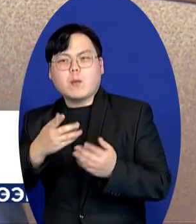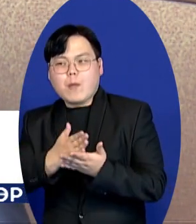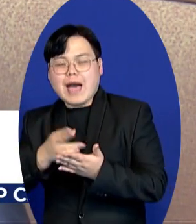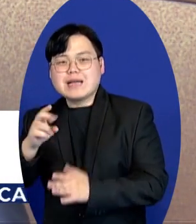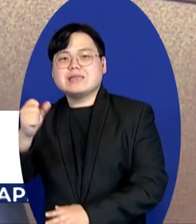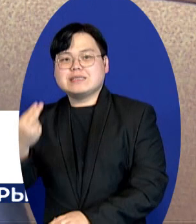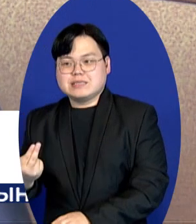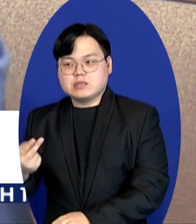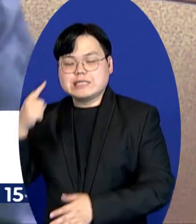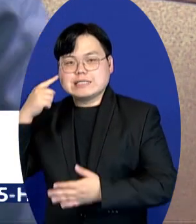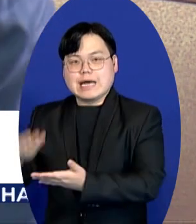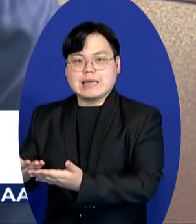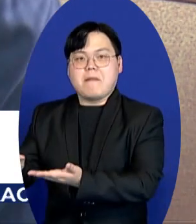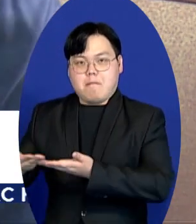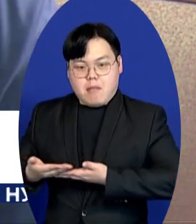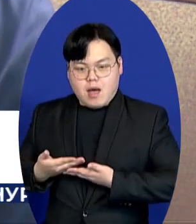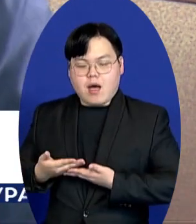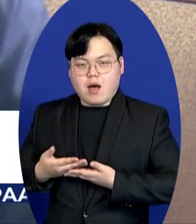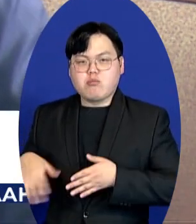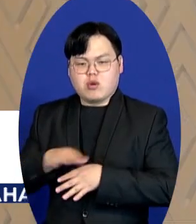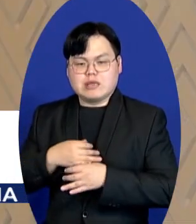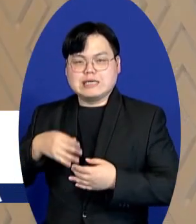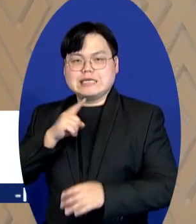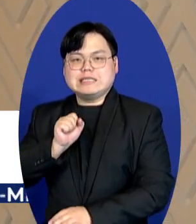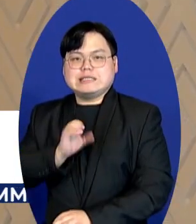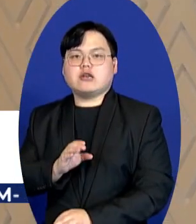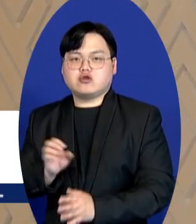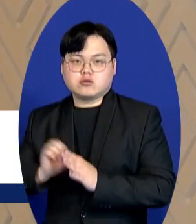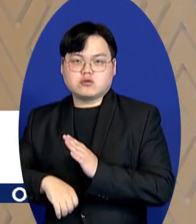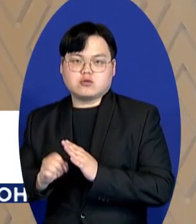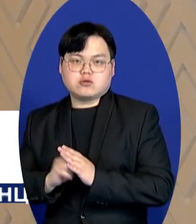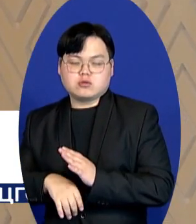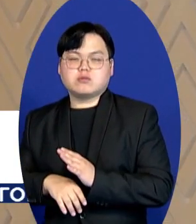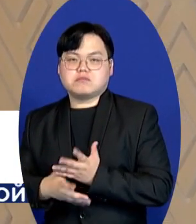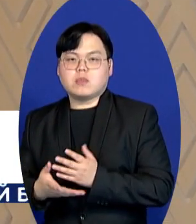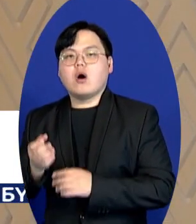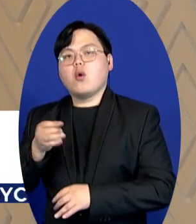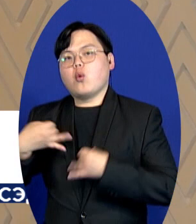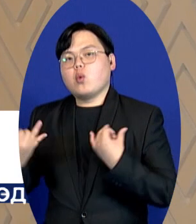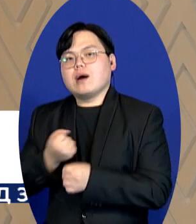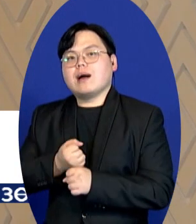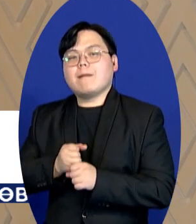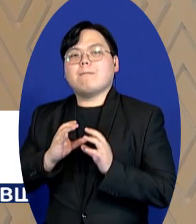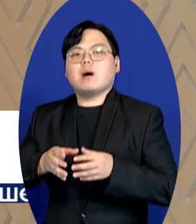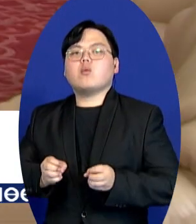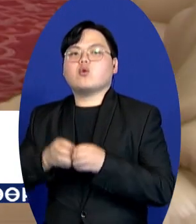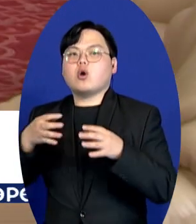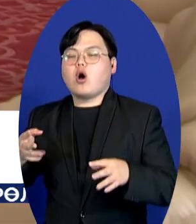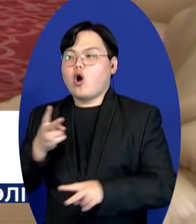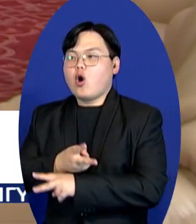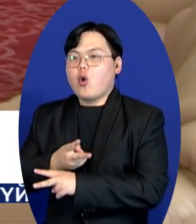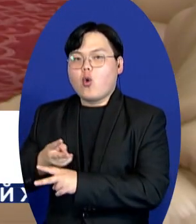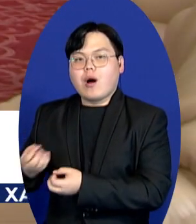санал ирүүлжээ. Тэгэхээр бид нар энийг засах ёстой. Улсын хурлын ажлын хэсгийн боловсруулсан холбогдох хуулиудын төслөөр